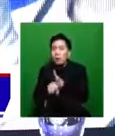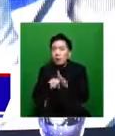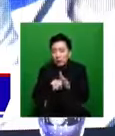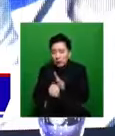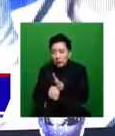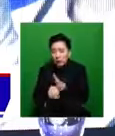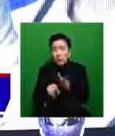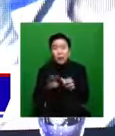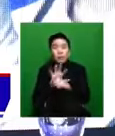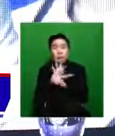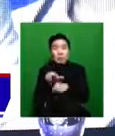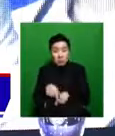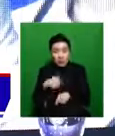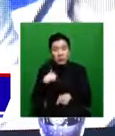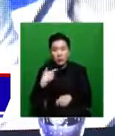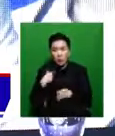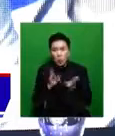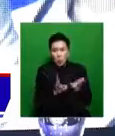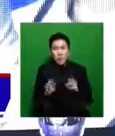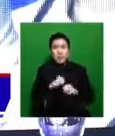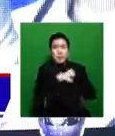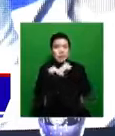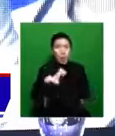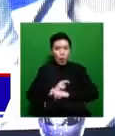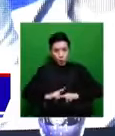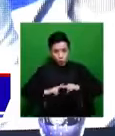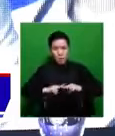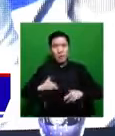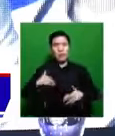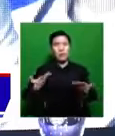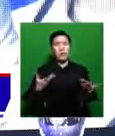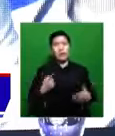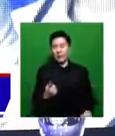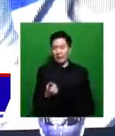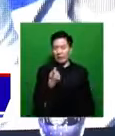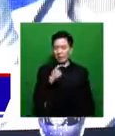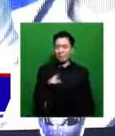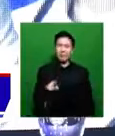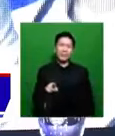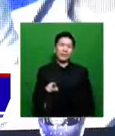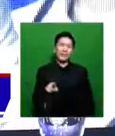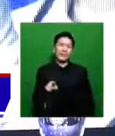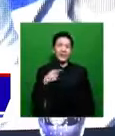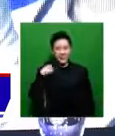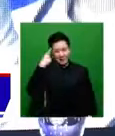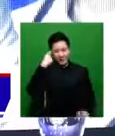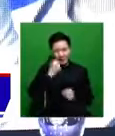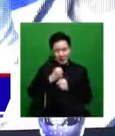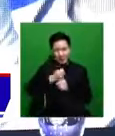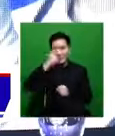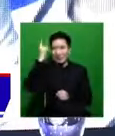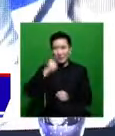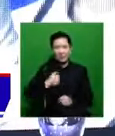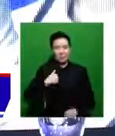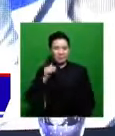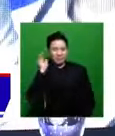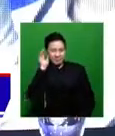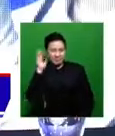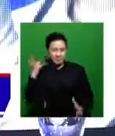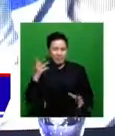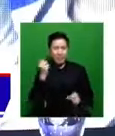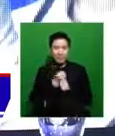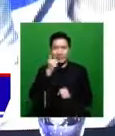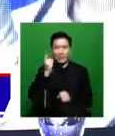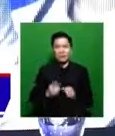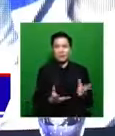ป้องกันตัวเองในการเข้าไปชันสูตรแล้วไม่มีทางที่คือคำถามเนี่ยในการปฏิบัติเนี่ยไม่เชื่อว่ามันเกิด